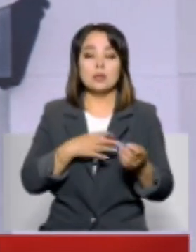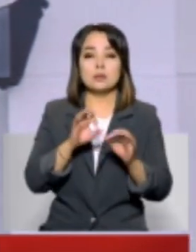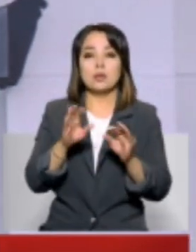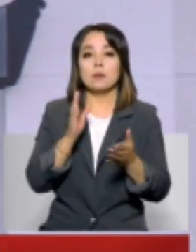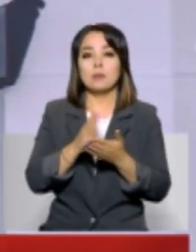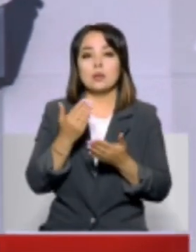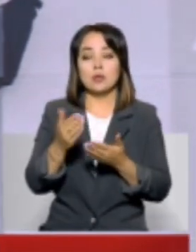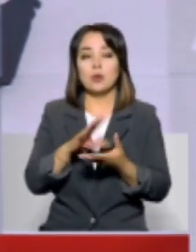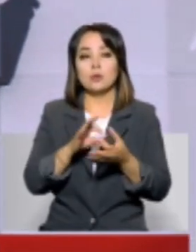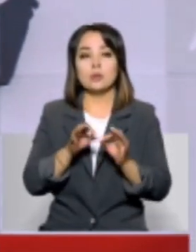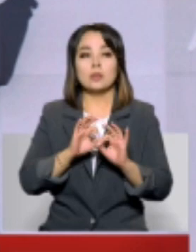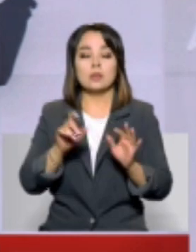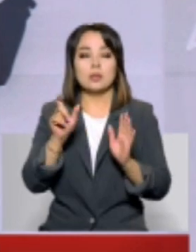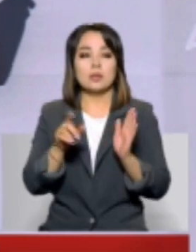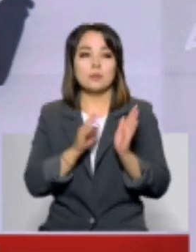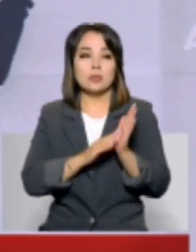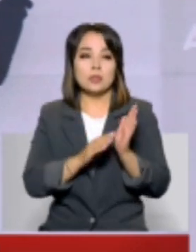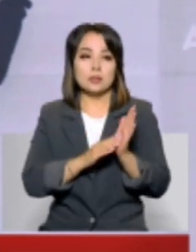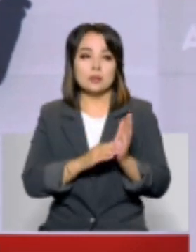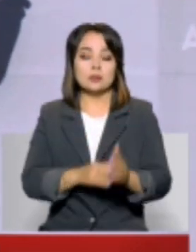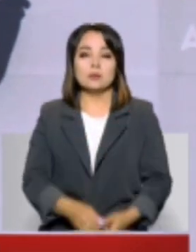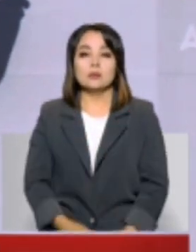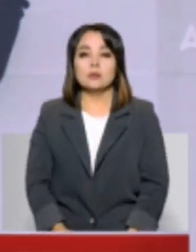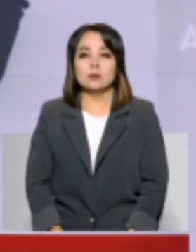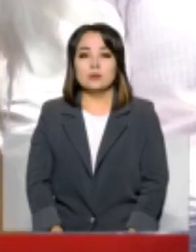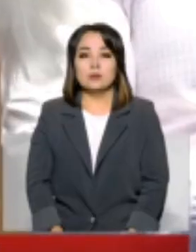тоқталды. Толығырақ тілшіміз тарқатады.